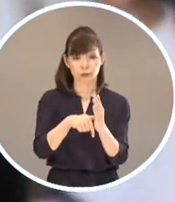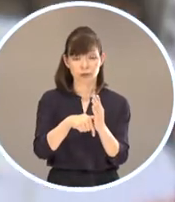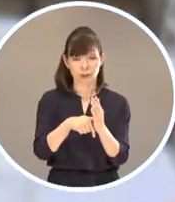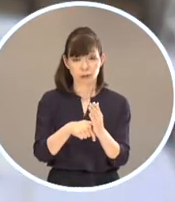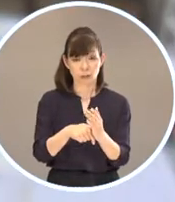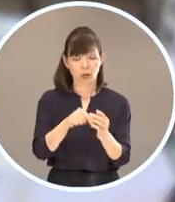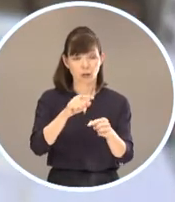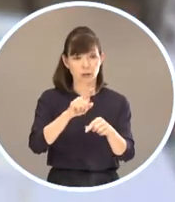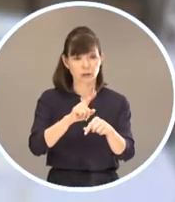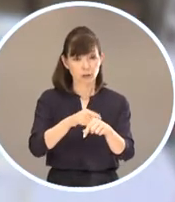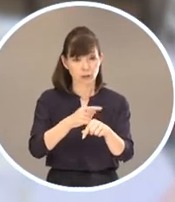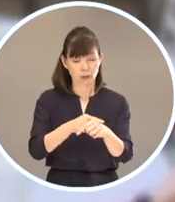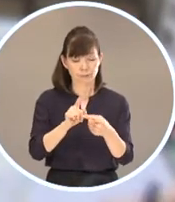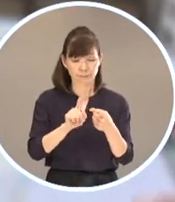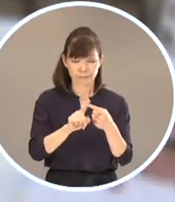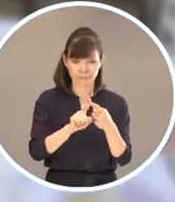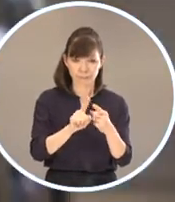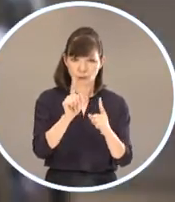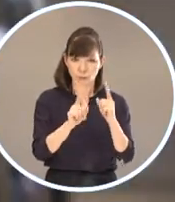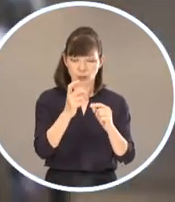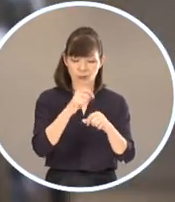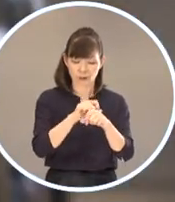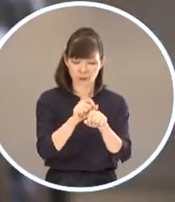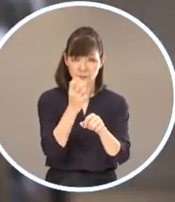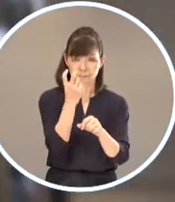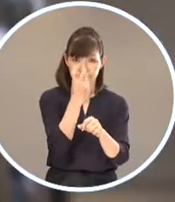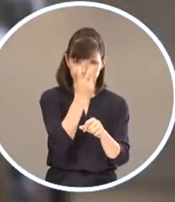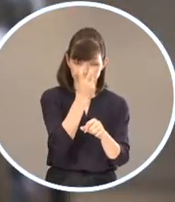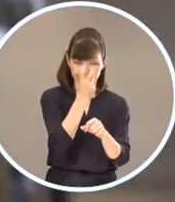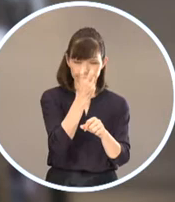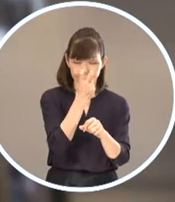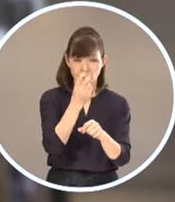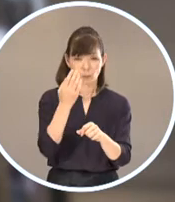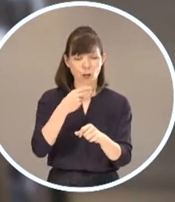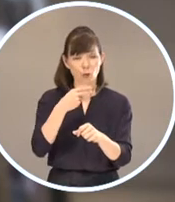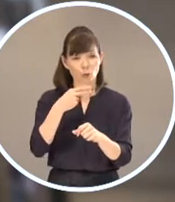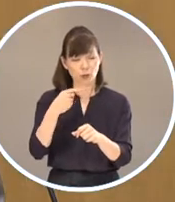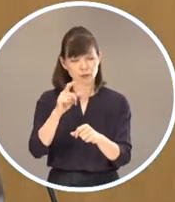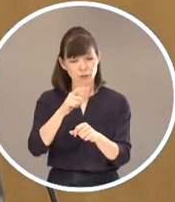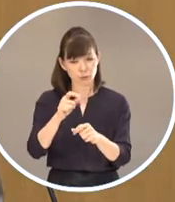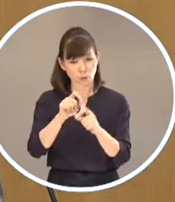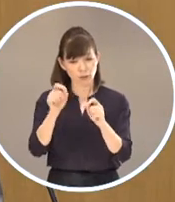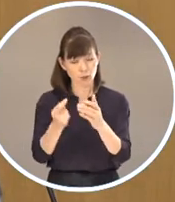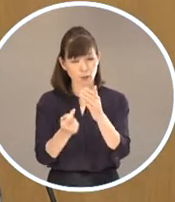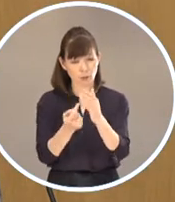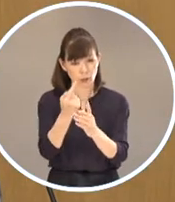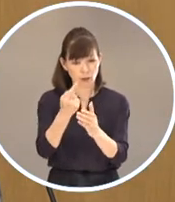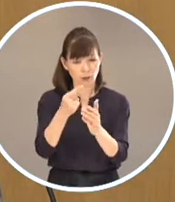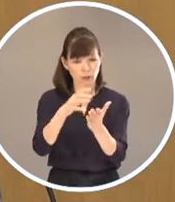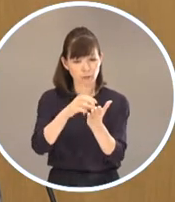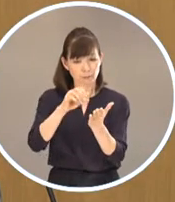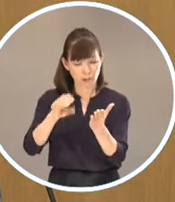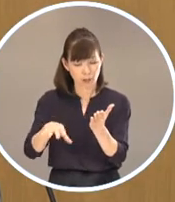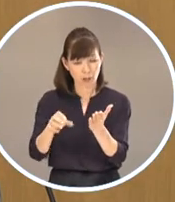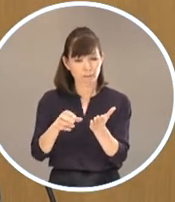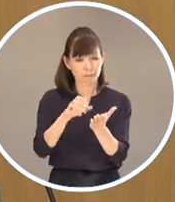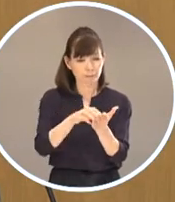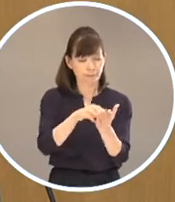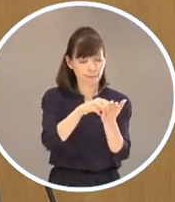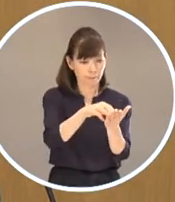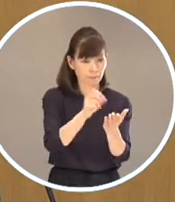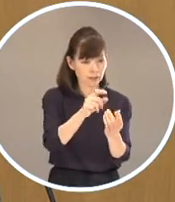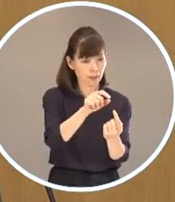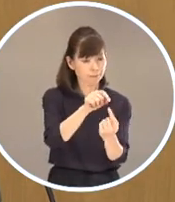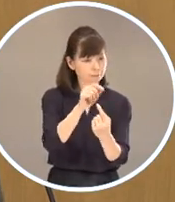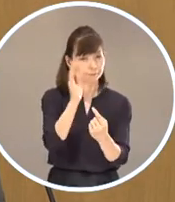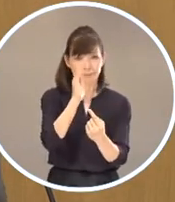員としての適格性を厳格に見極め、わいせつ事案等を行ったものを採用することのないよう厳正